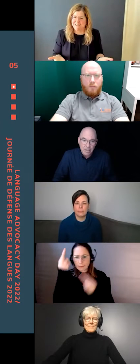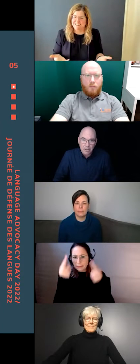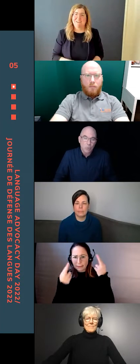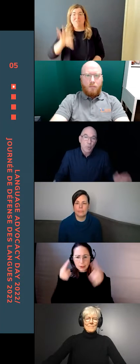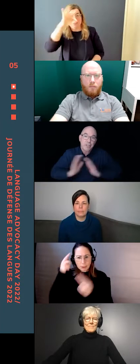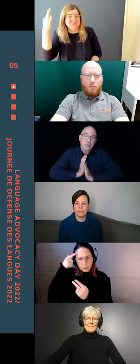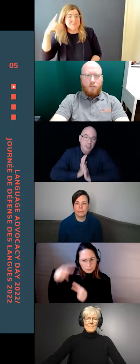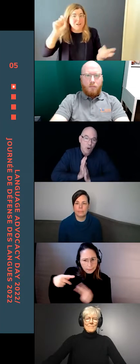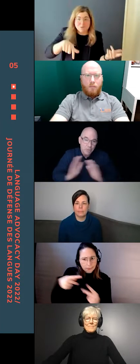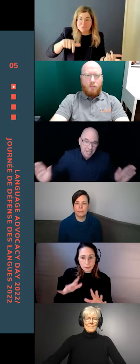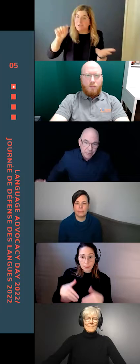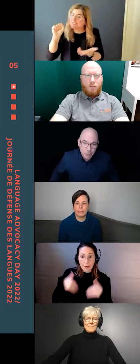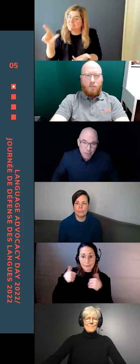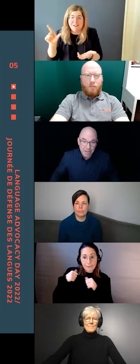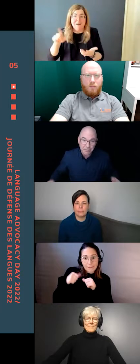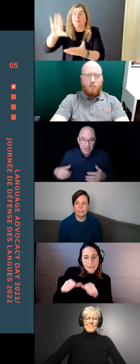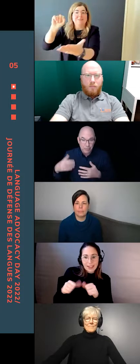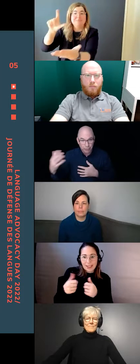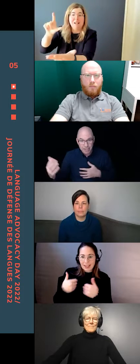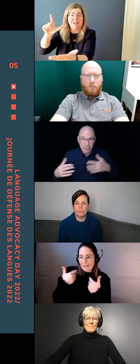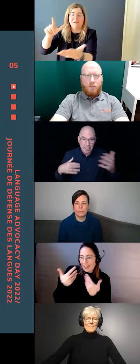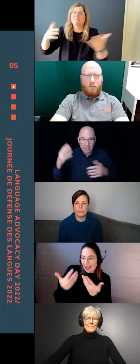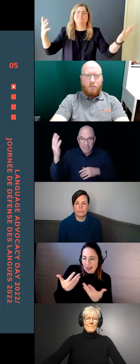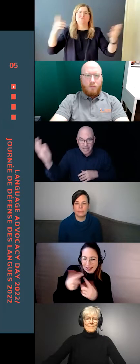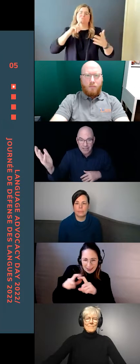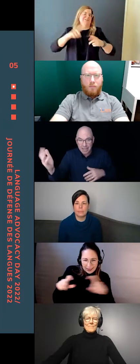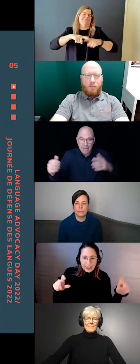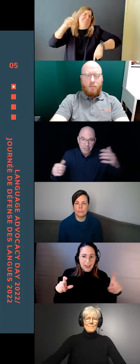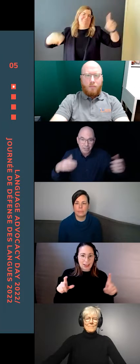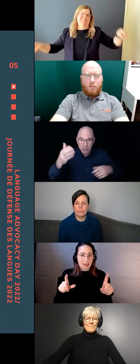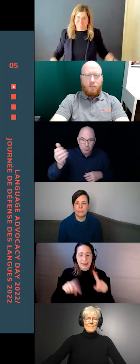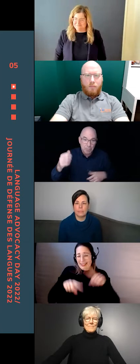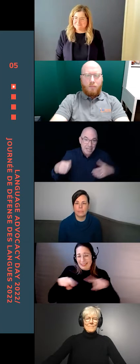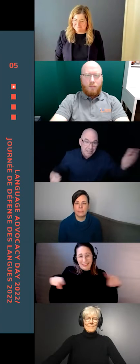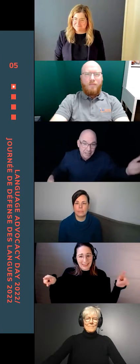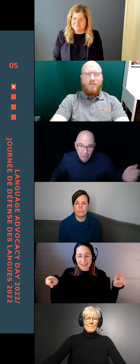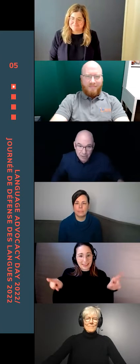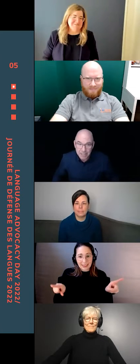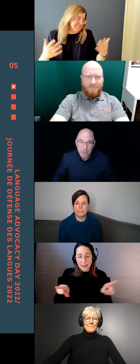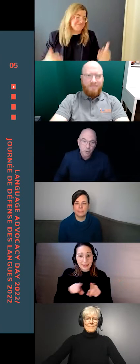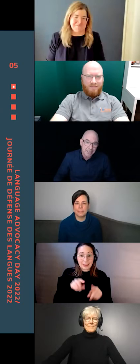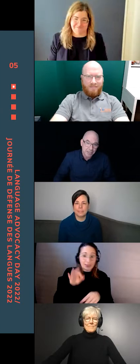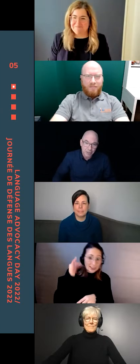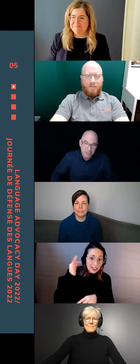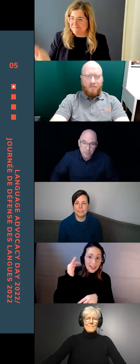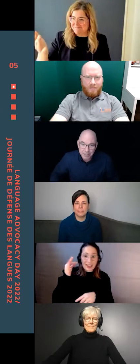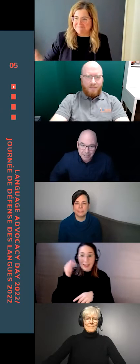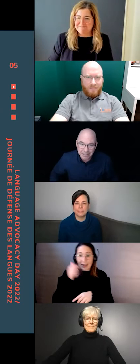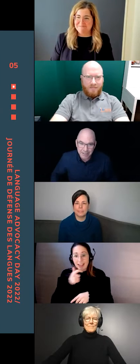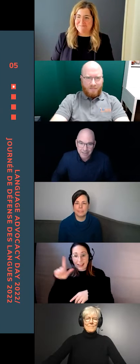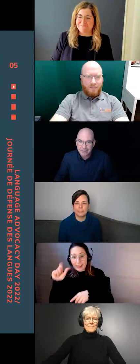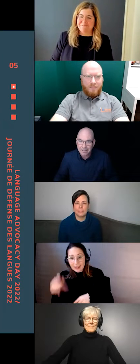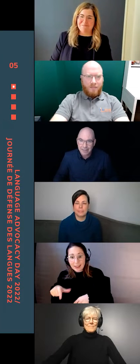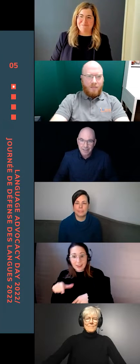Comment nous pensons, comment nous vivons la vie. Nous sommes aussi divers.